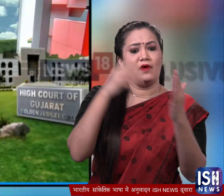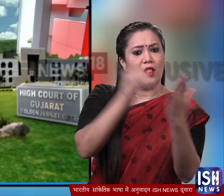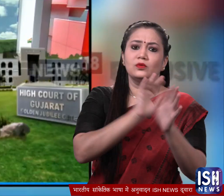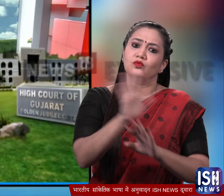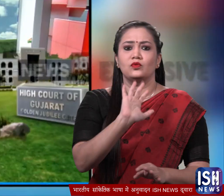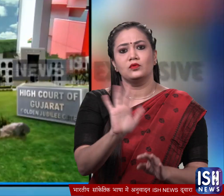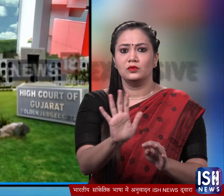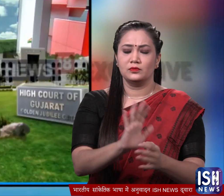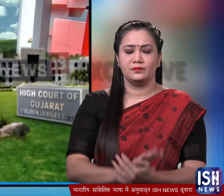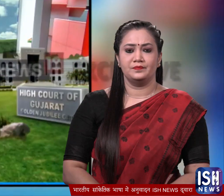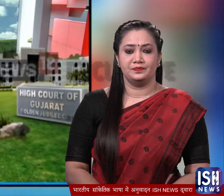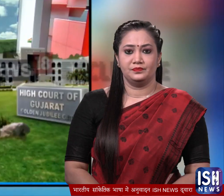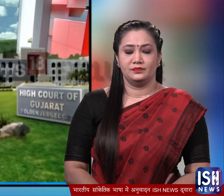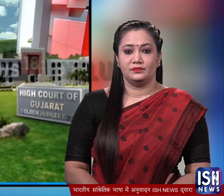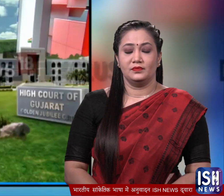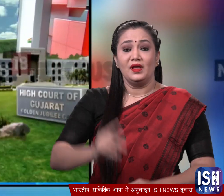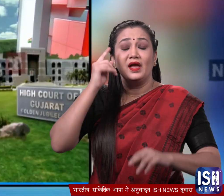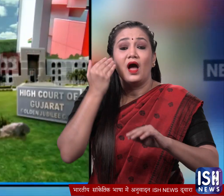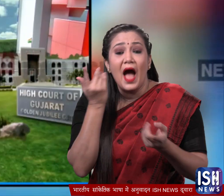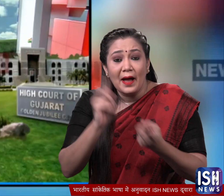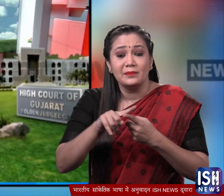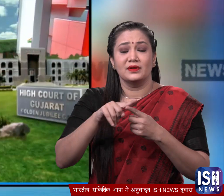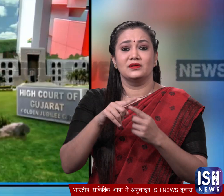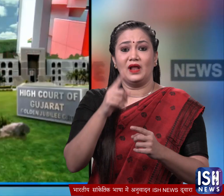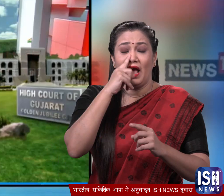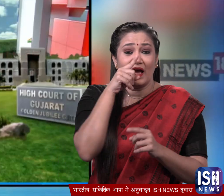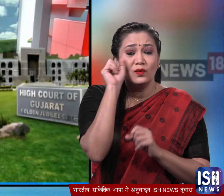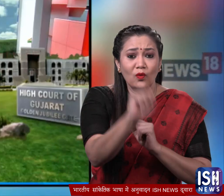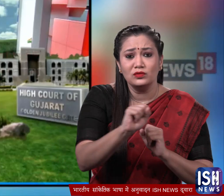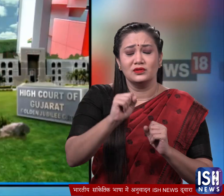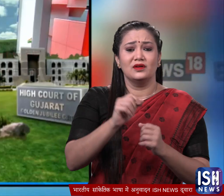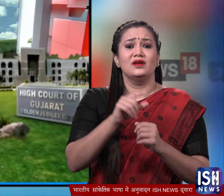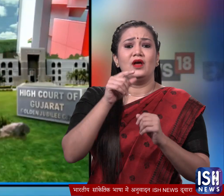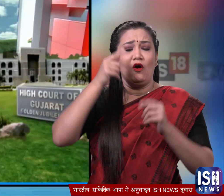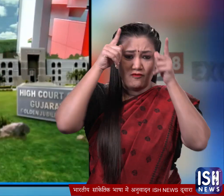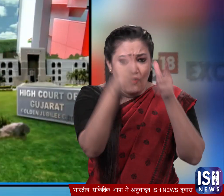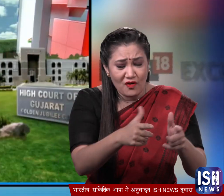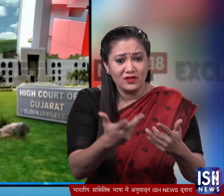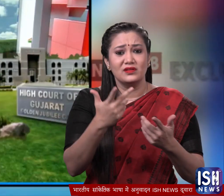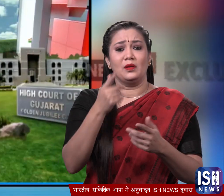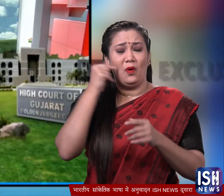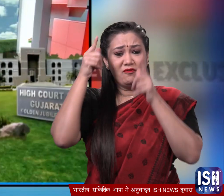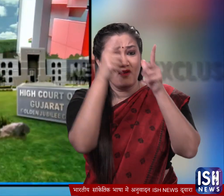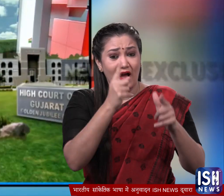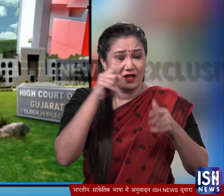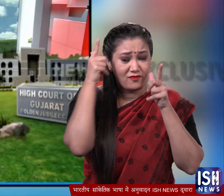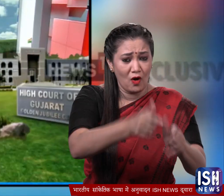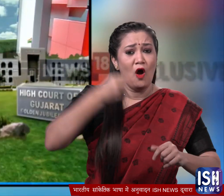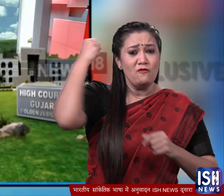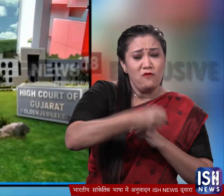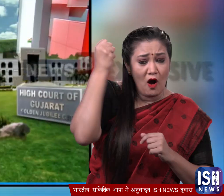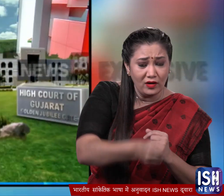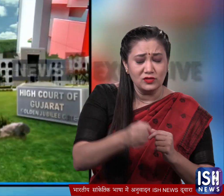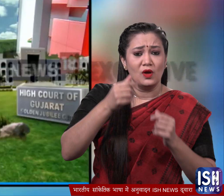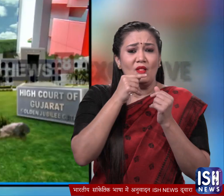दर्ज नहीं की जाएगी, यानी जब तक लड़की के साथ धोखाधड़ी, जोर